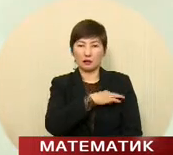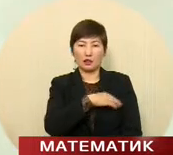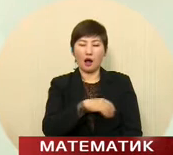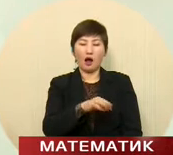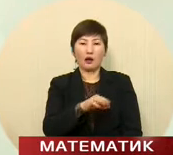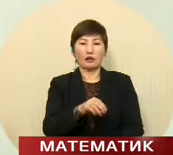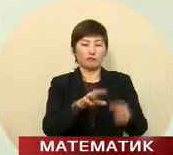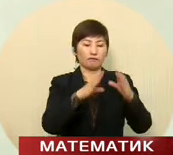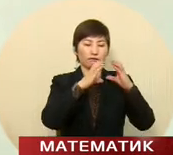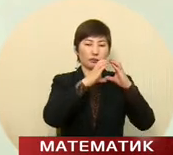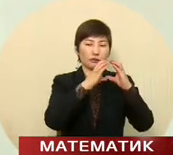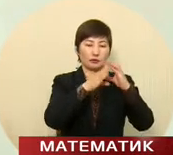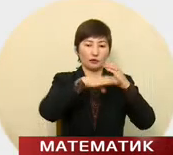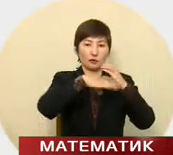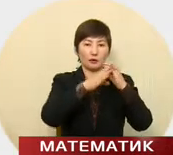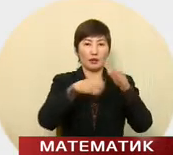диаграмма байгуулж үзвэл